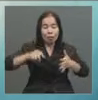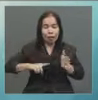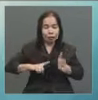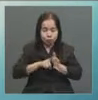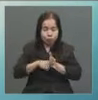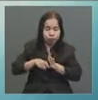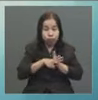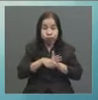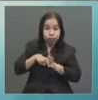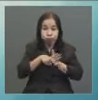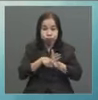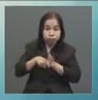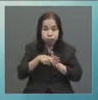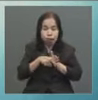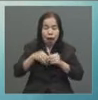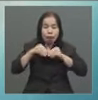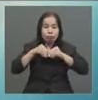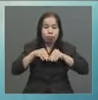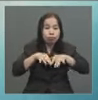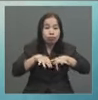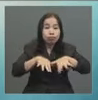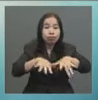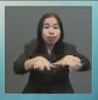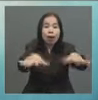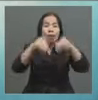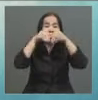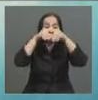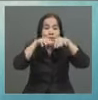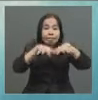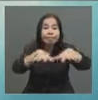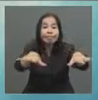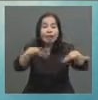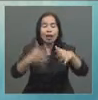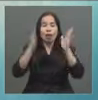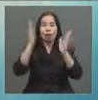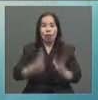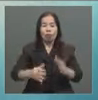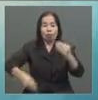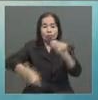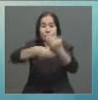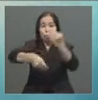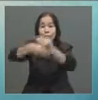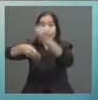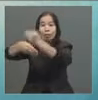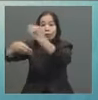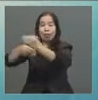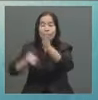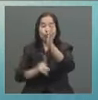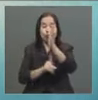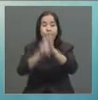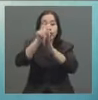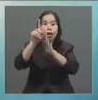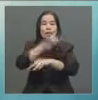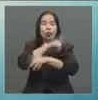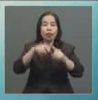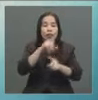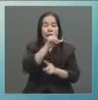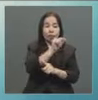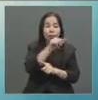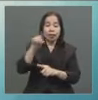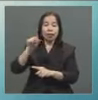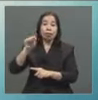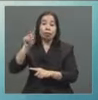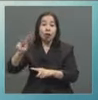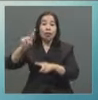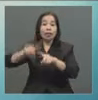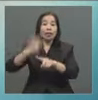ำงานก็เกิดการแพร่ระบาดและจำนวนตัวเลขของคนก็พุ่งสูงขึ้นสูงสุดไปอยู่ที่วันที่